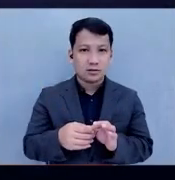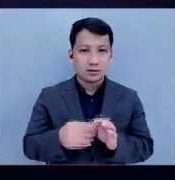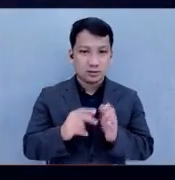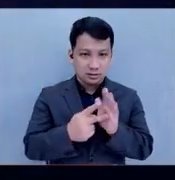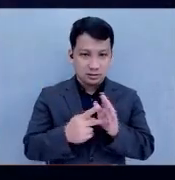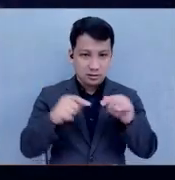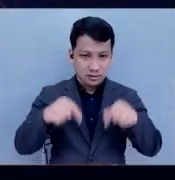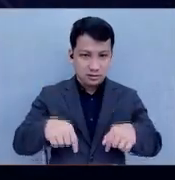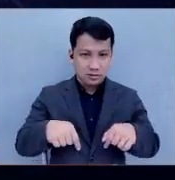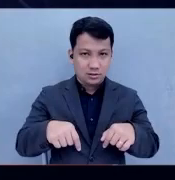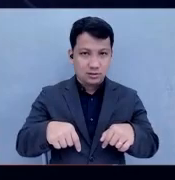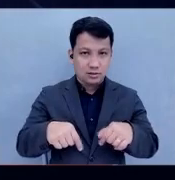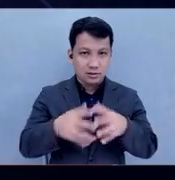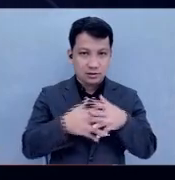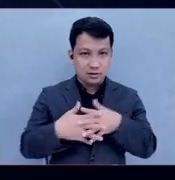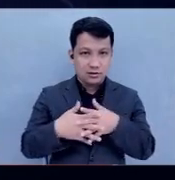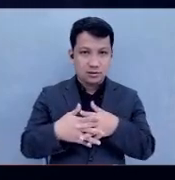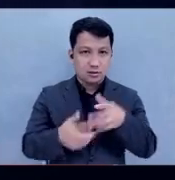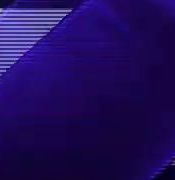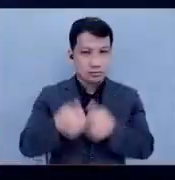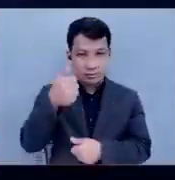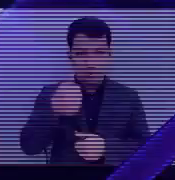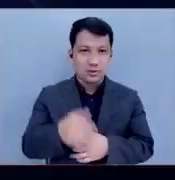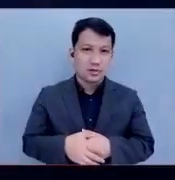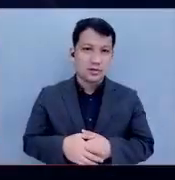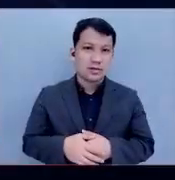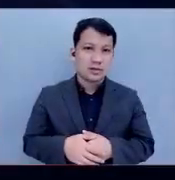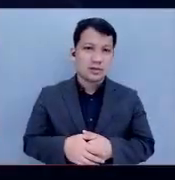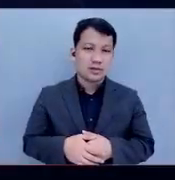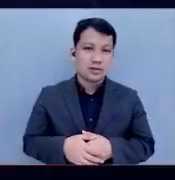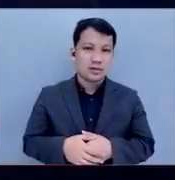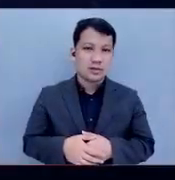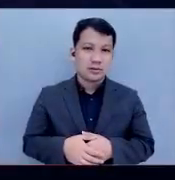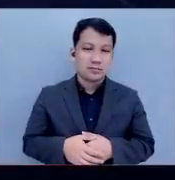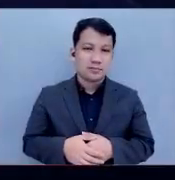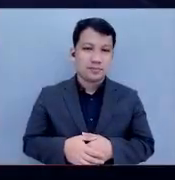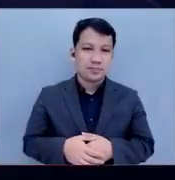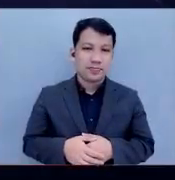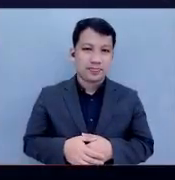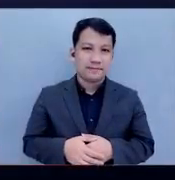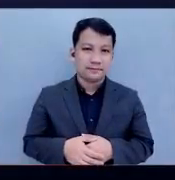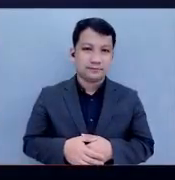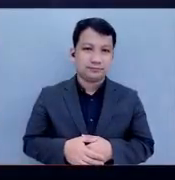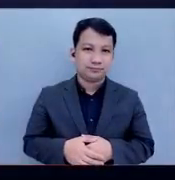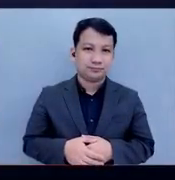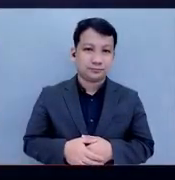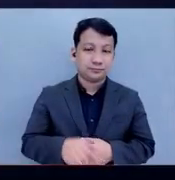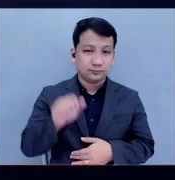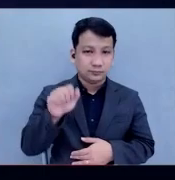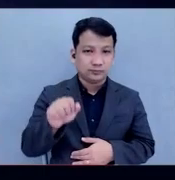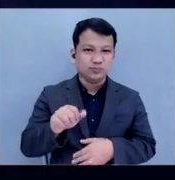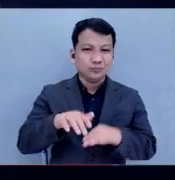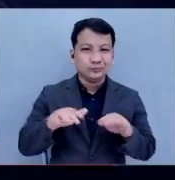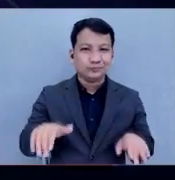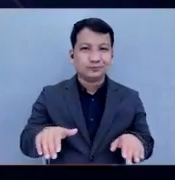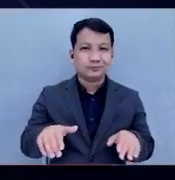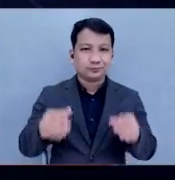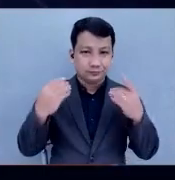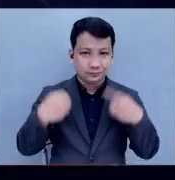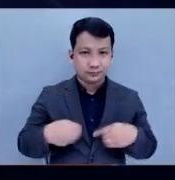house that you just want kumatok sa pinto ang bata kost